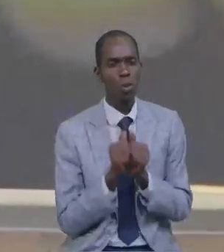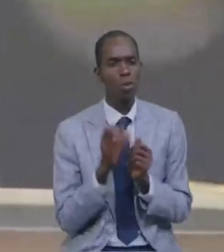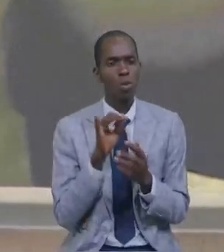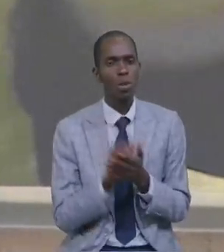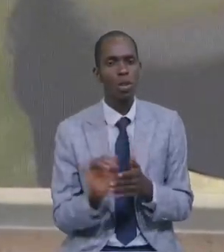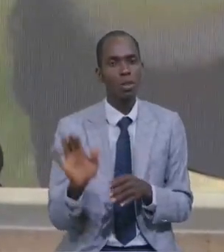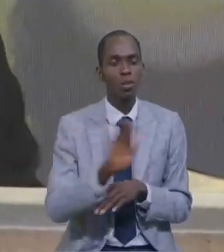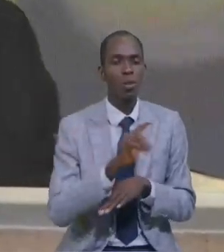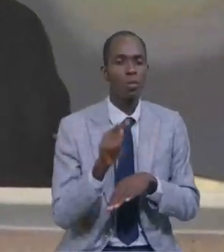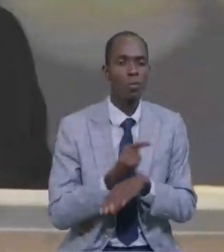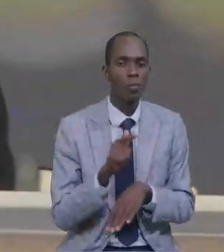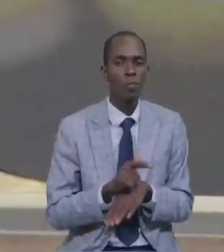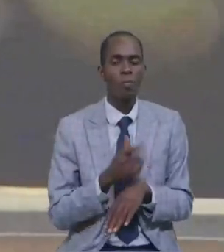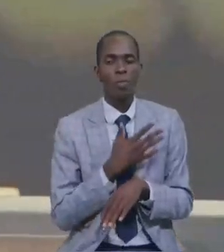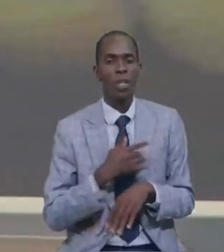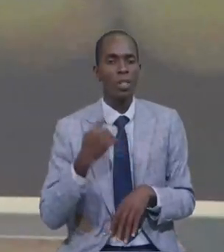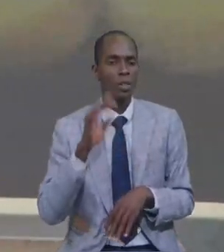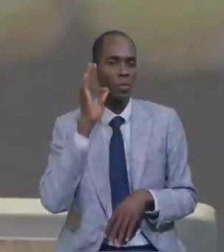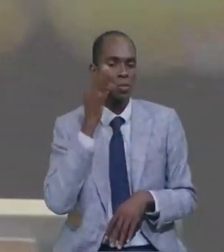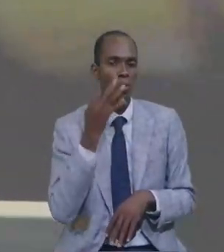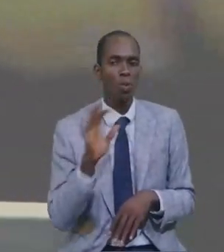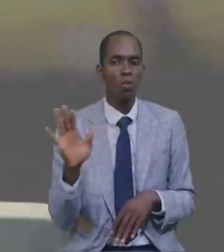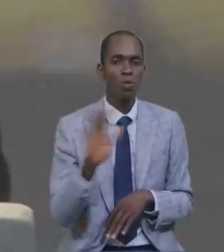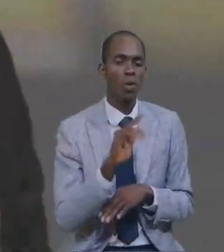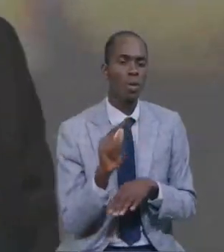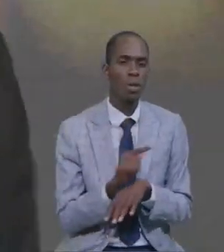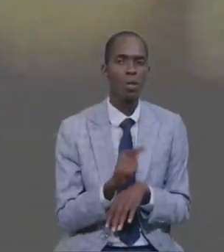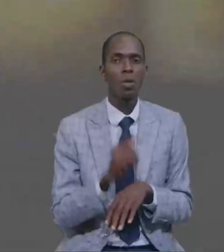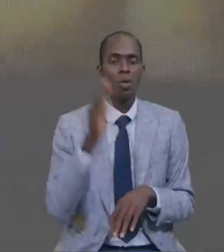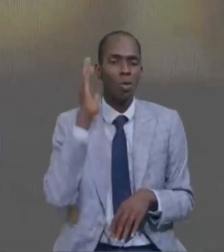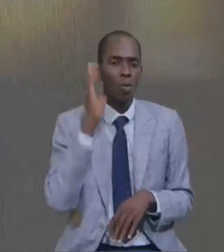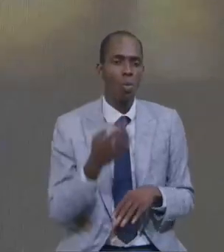augmente, s'accroisse. 1 Corinthiens 3, 6.